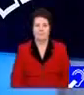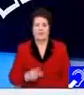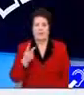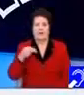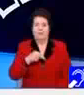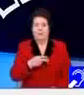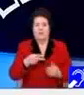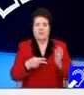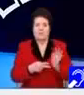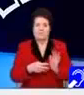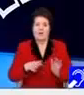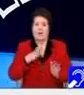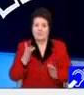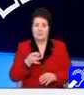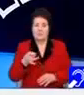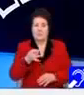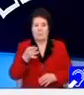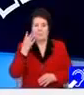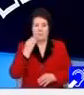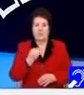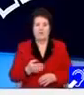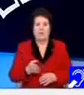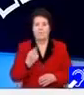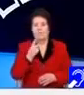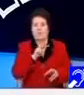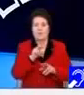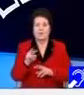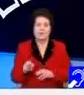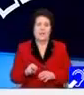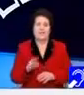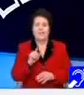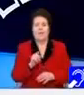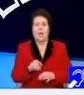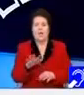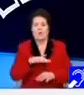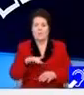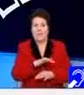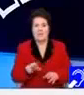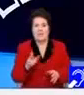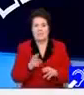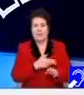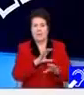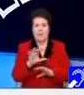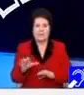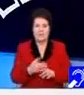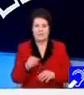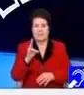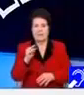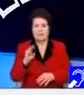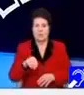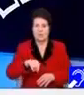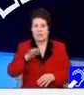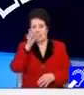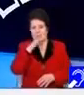Anul 2017 a fost pentru Republica Moldova unul de orientare în domeniul securității. S-a deschis biroul de legătură NATO la Chișinău